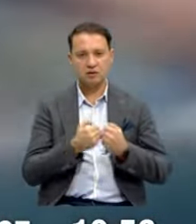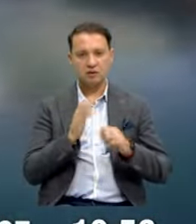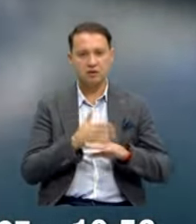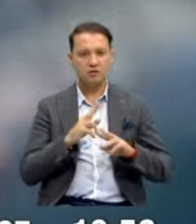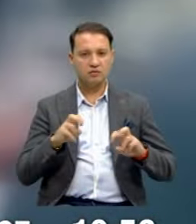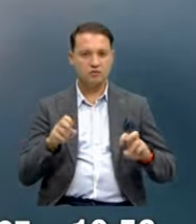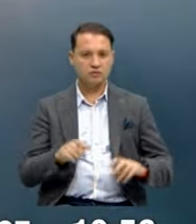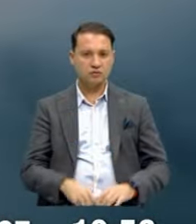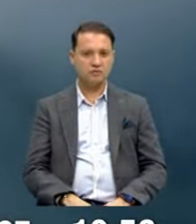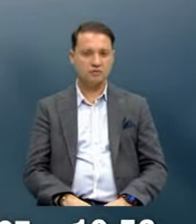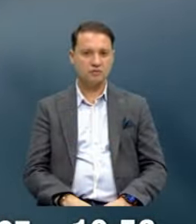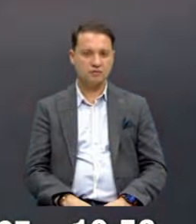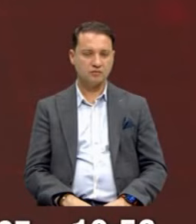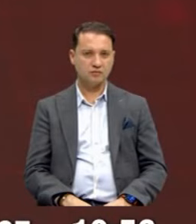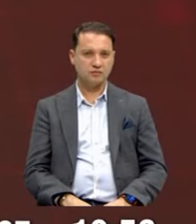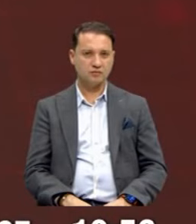nedeni araştırılıyor.